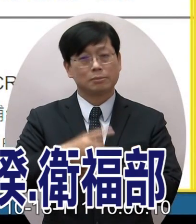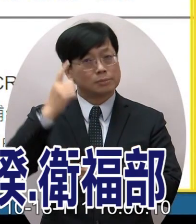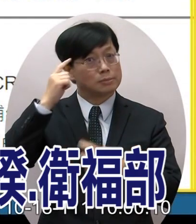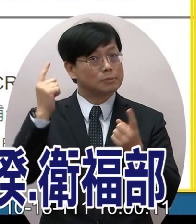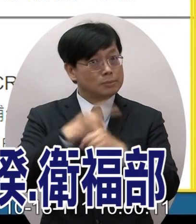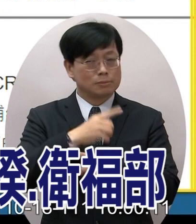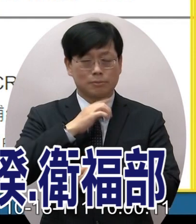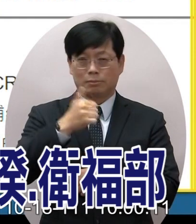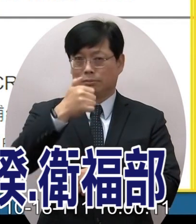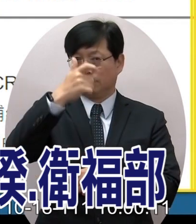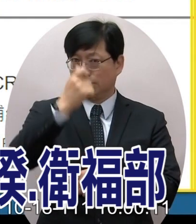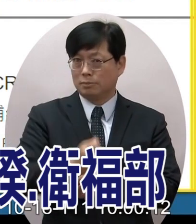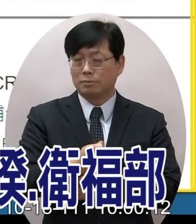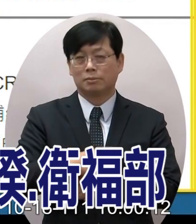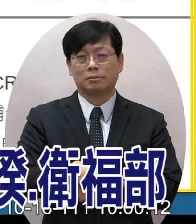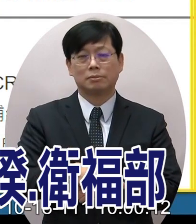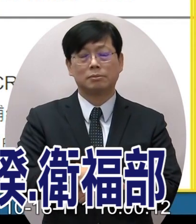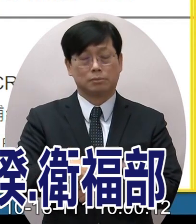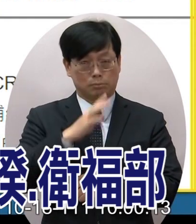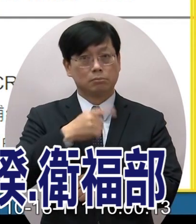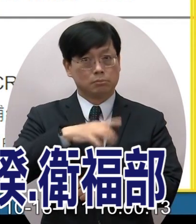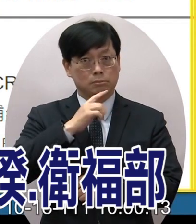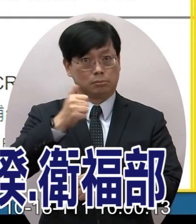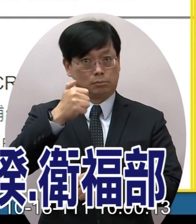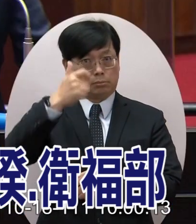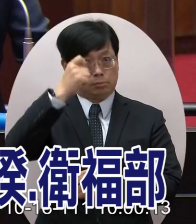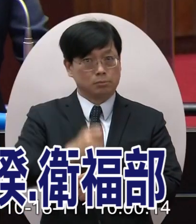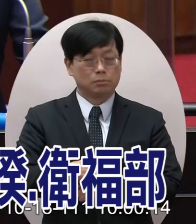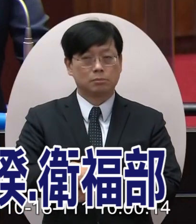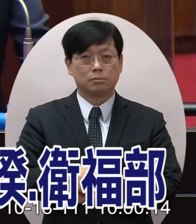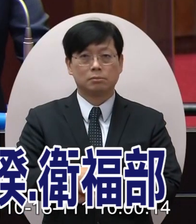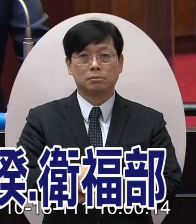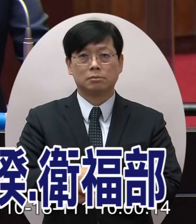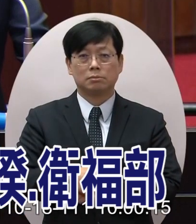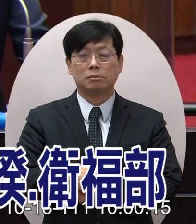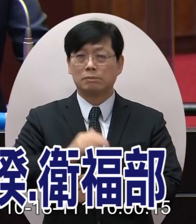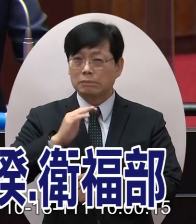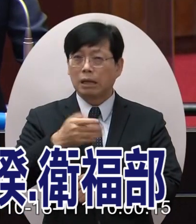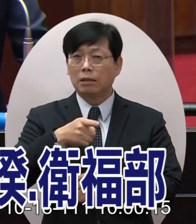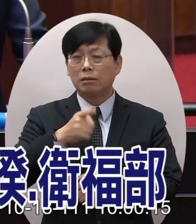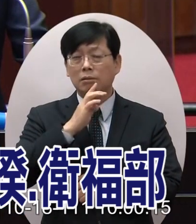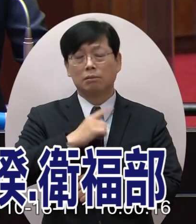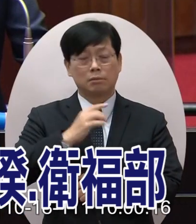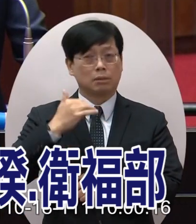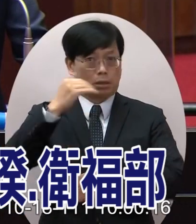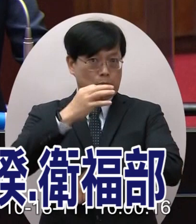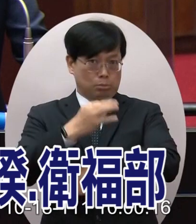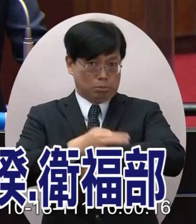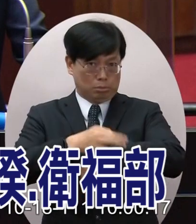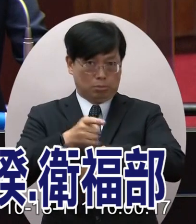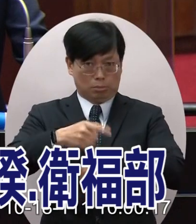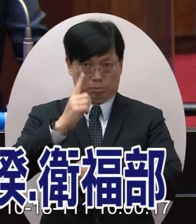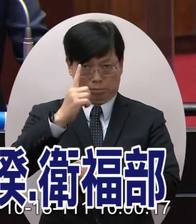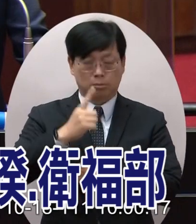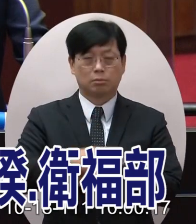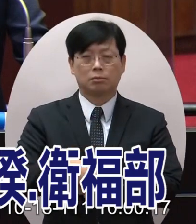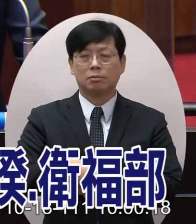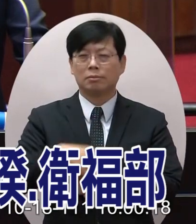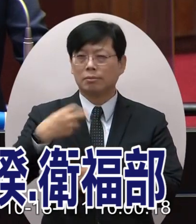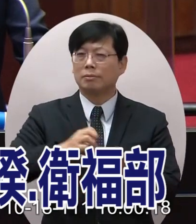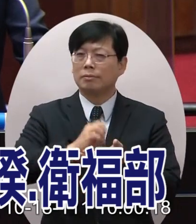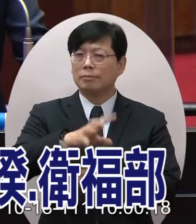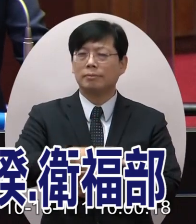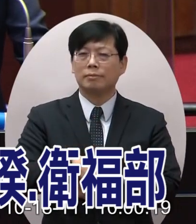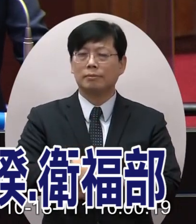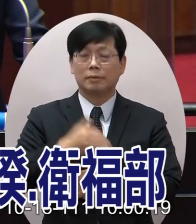就是50亿哦，院长，它就是50亿哦。但是呢，但是这个是讲高端的部分，但院长，我再跟你报告一下